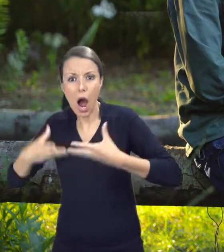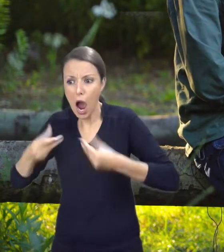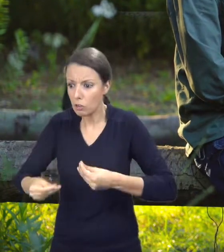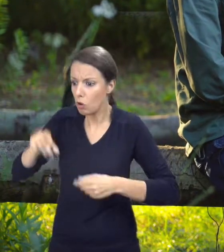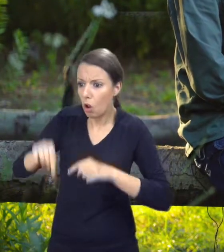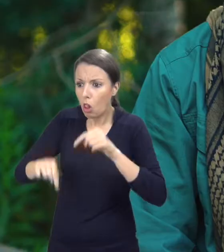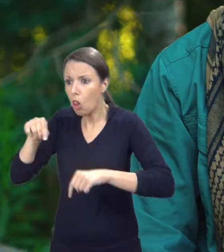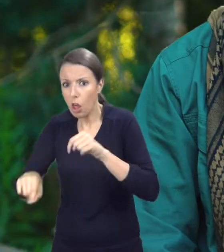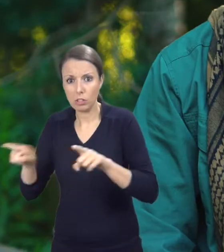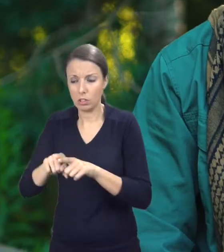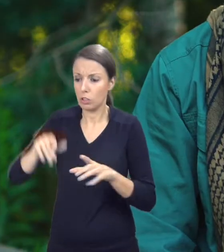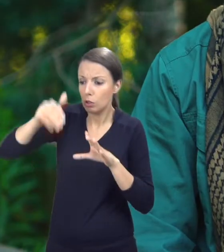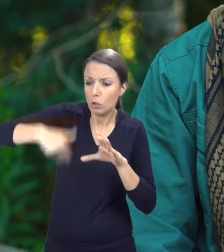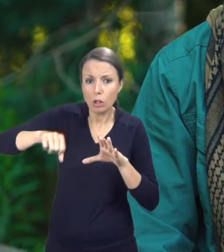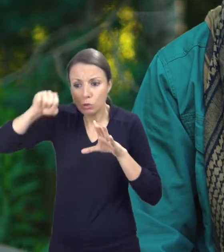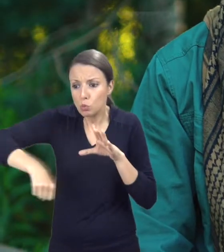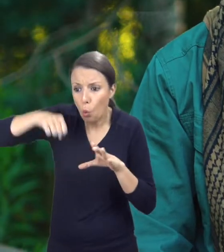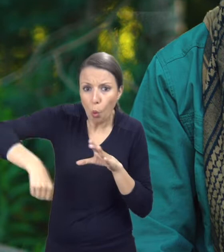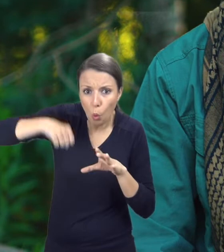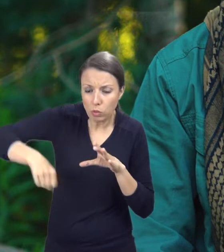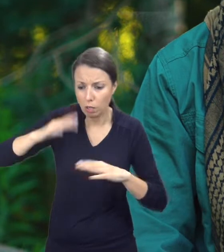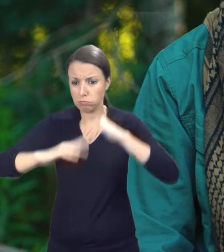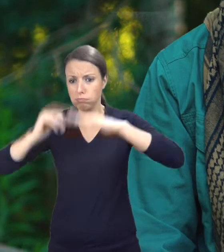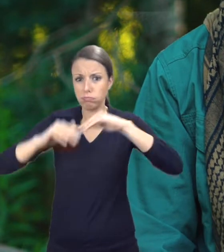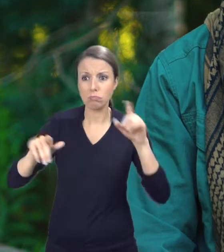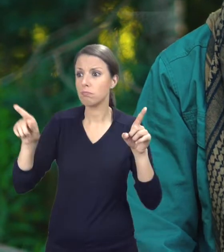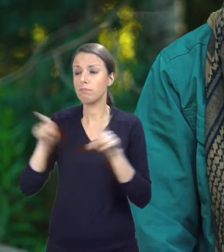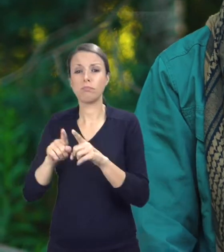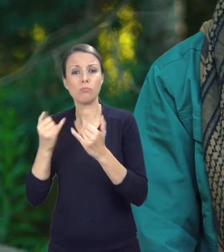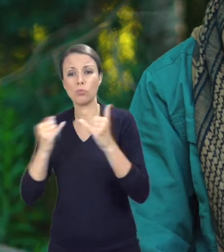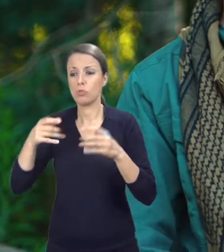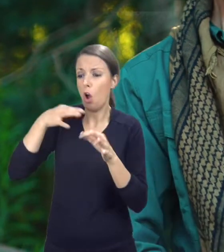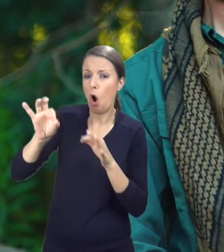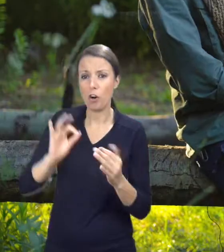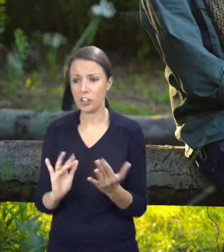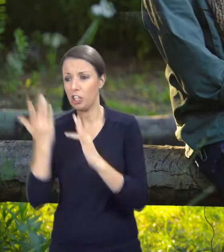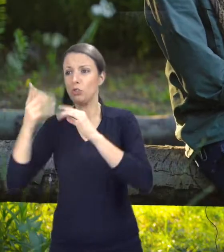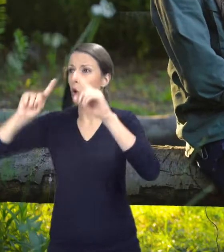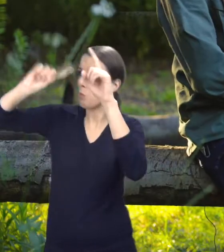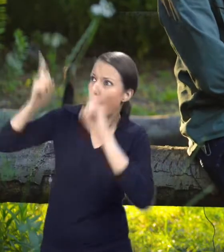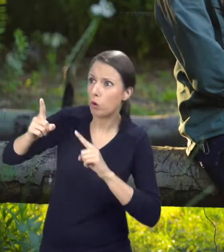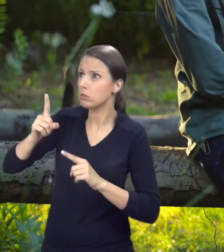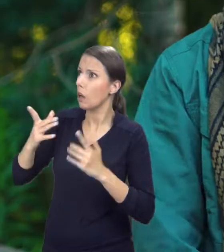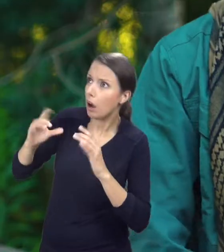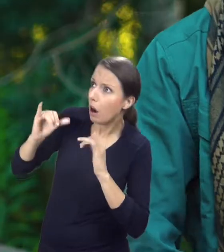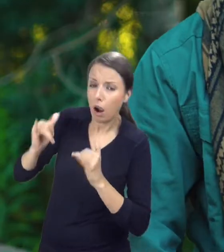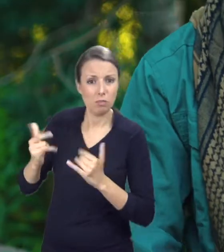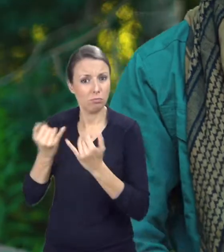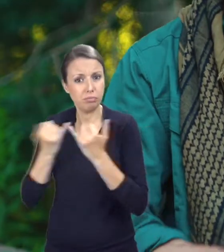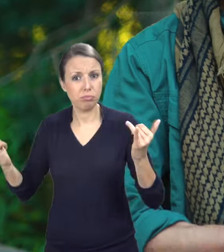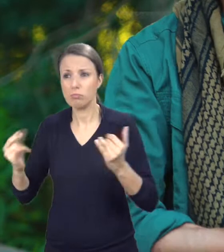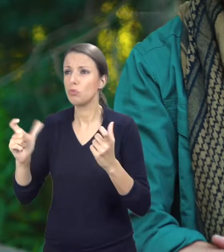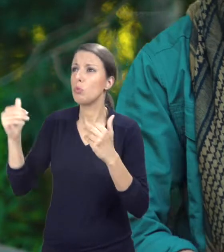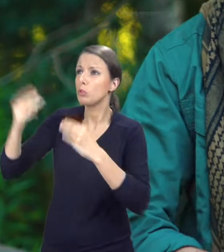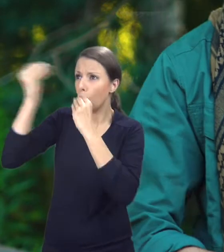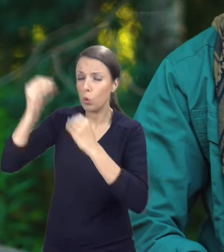rozpalać ogniska, przetrwać w trakcie burzy, nie wiem, podejrzewam, że jest dużo więcej tych atrakcji. Czego można się nauczyć na takim szkoleniu? No właśnie, tu przede wszystkim